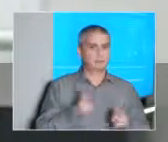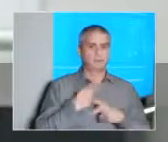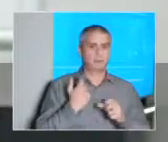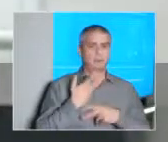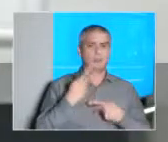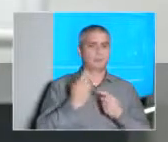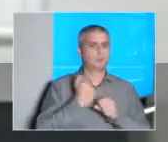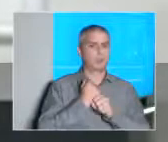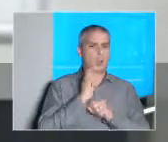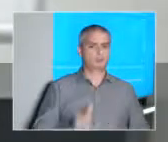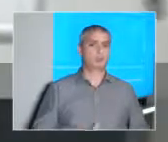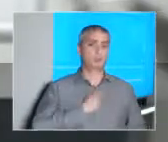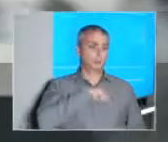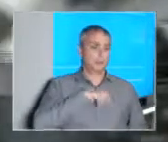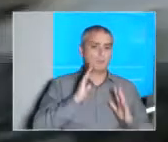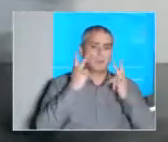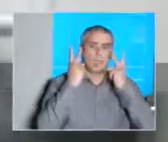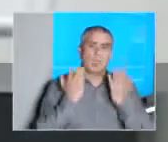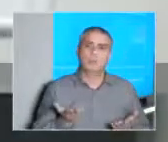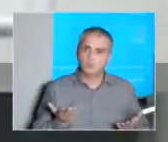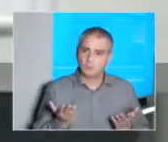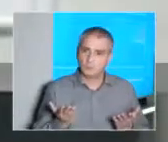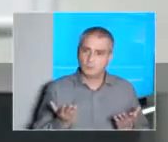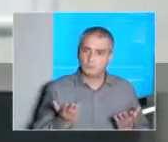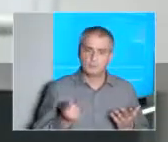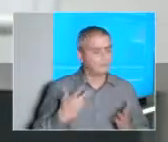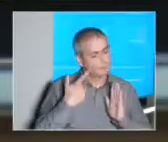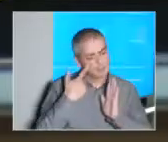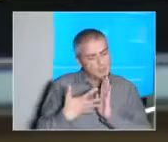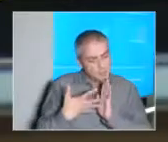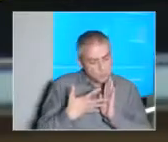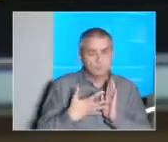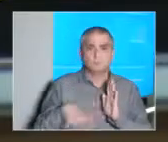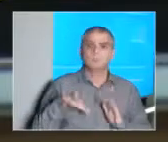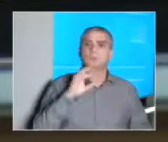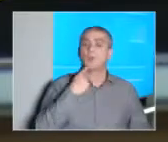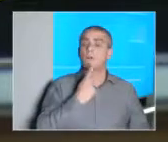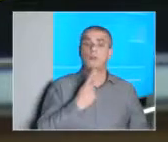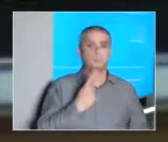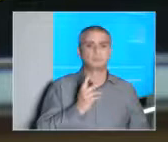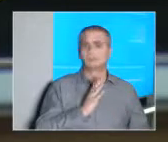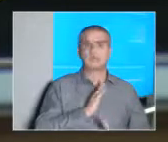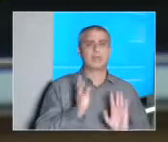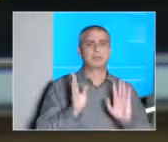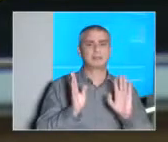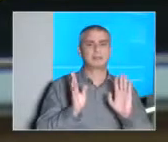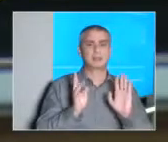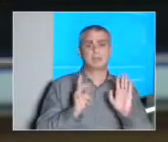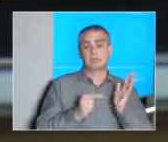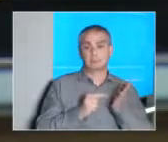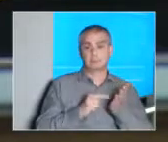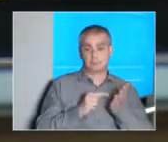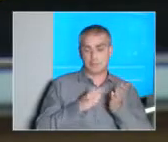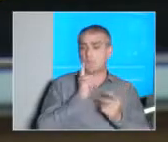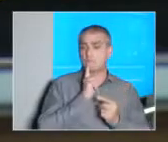יהיה בית חולים שיודע לתת את המענה הכל כך חשוב הזה. ובחנו, ראו ובדקו, ואמרו שאין הצדקה. משום